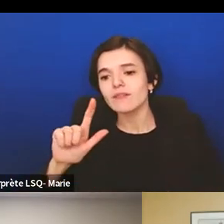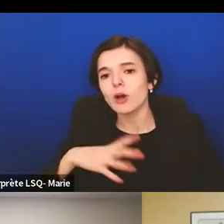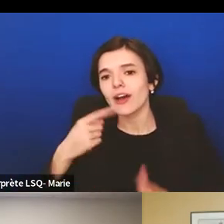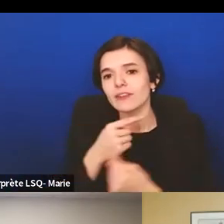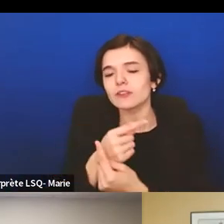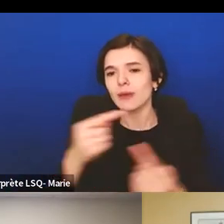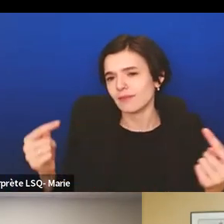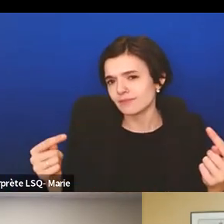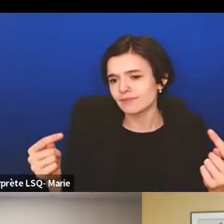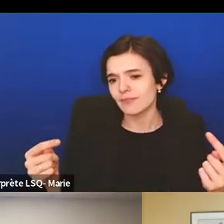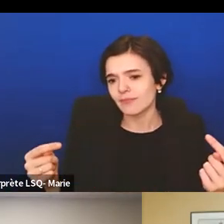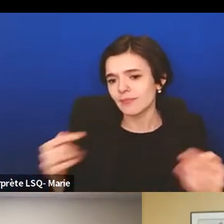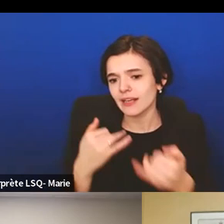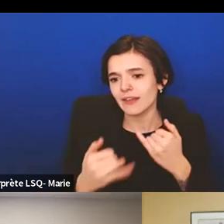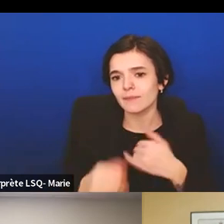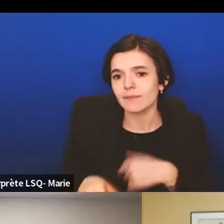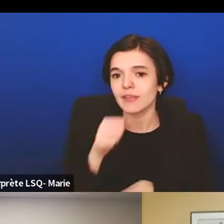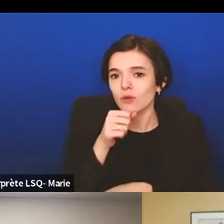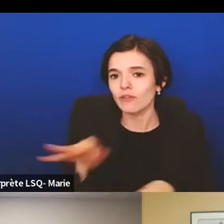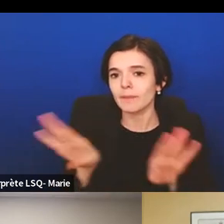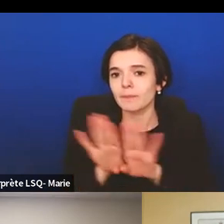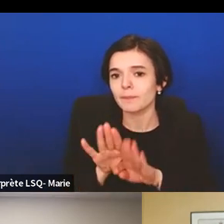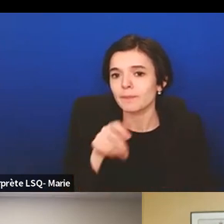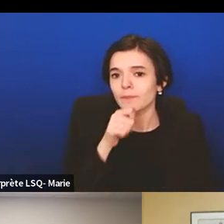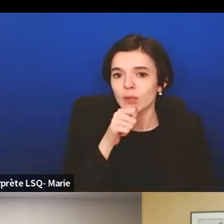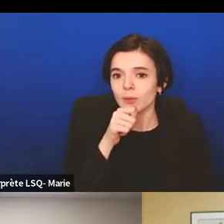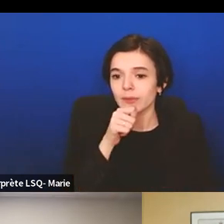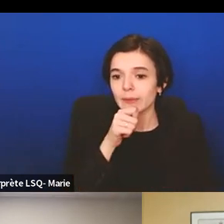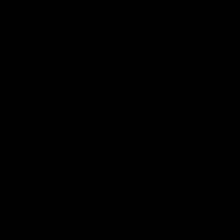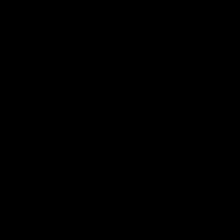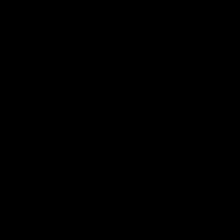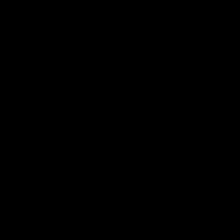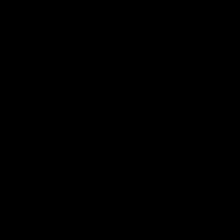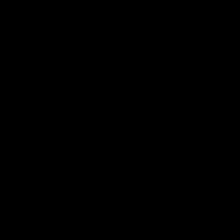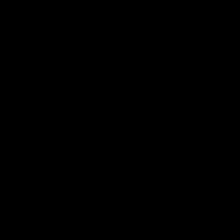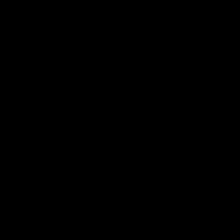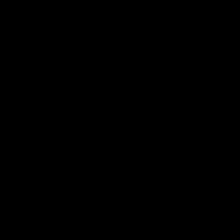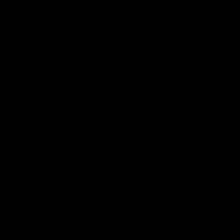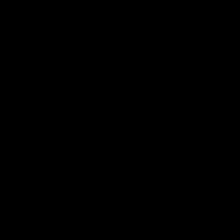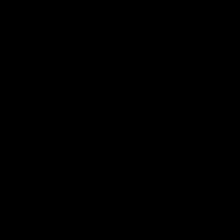Ah, on ne t'entend pas.